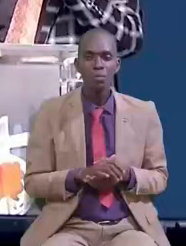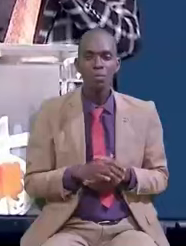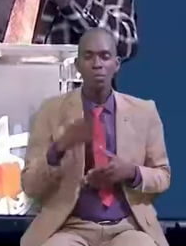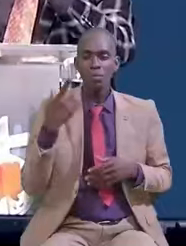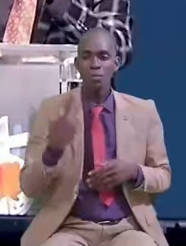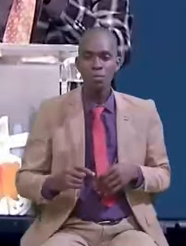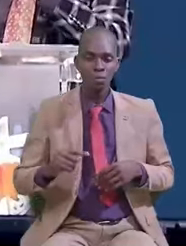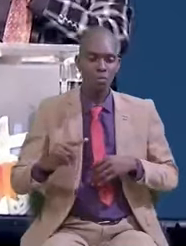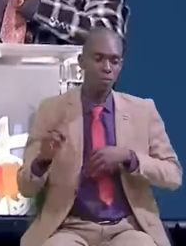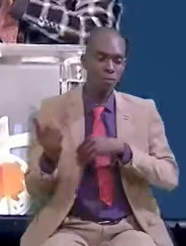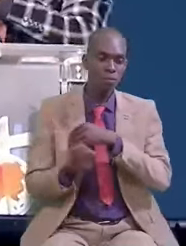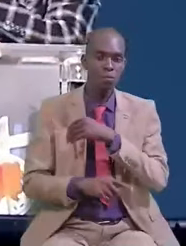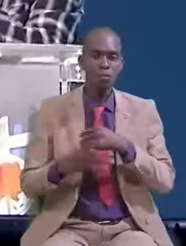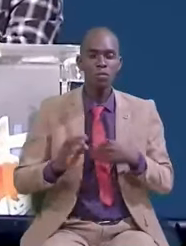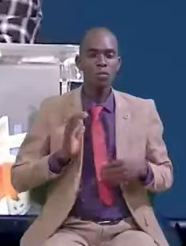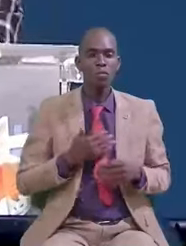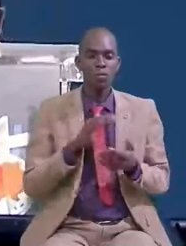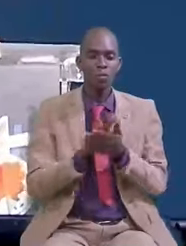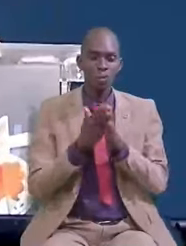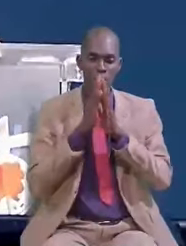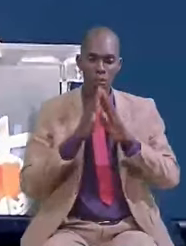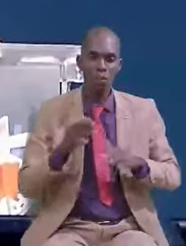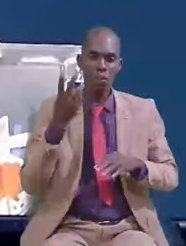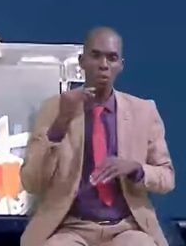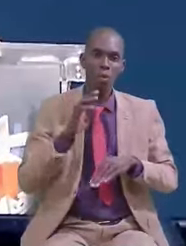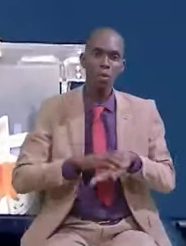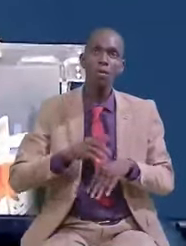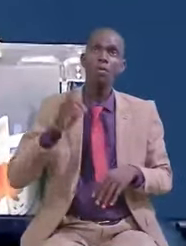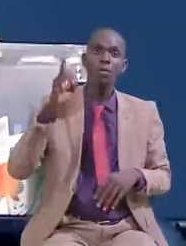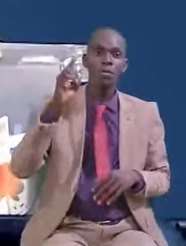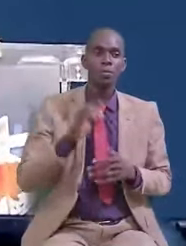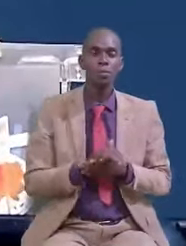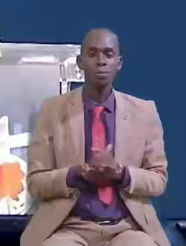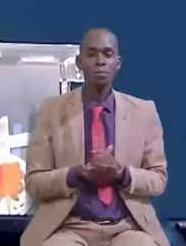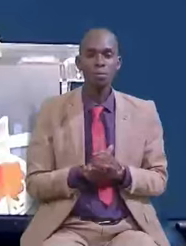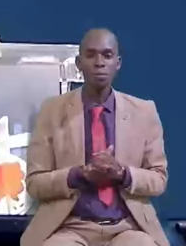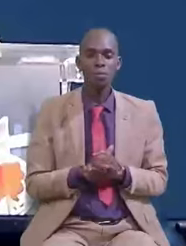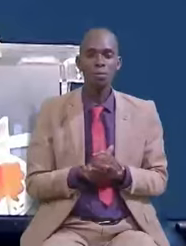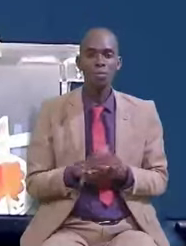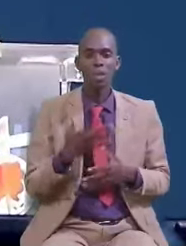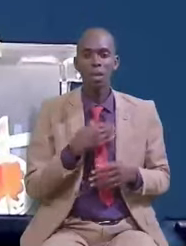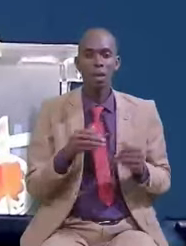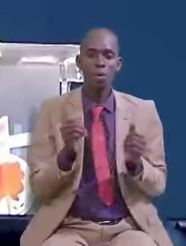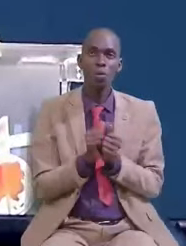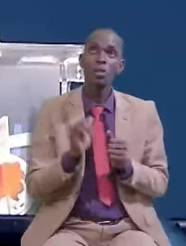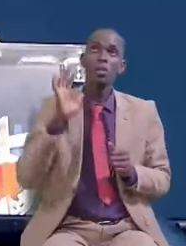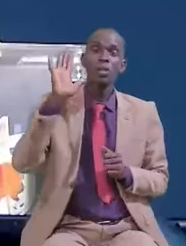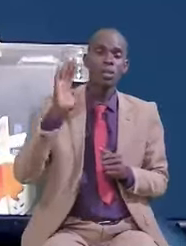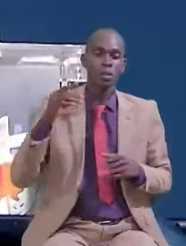Le châtiment qu'il donne, la paix tombait sur lui. Et ce n'est pas ses meurtres sur.